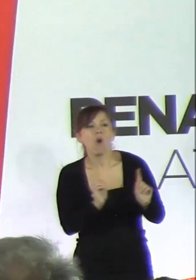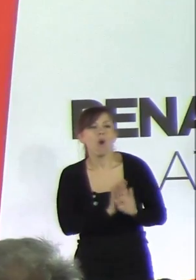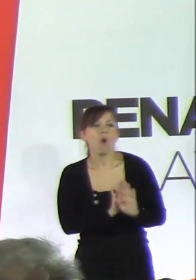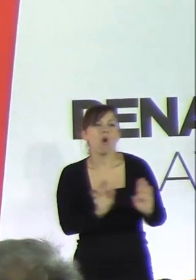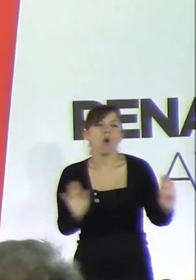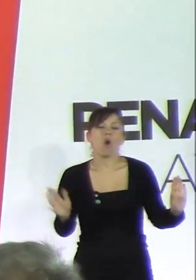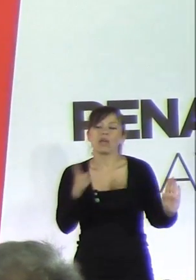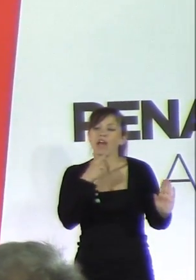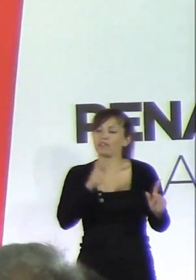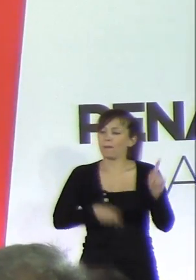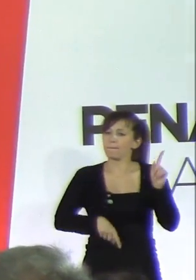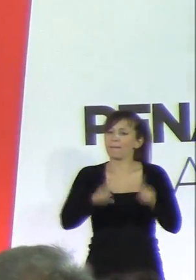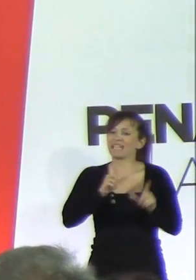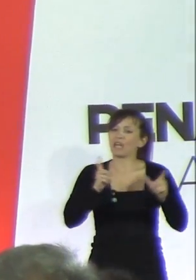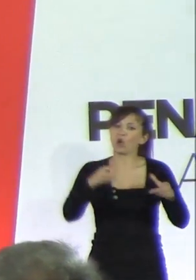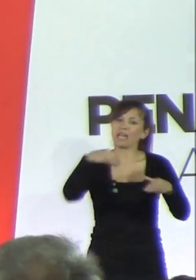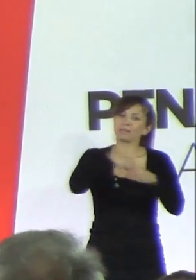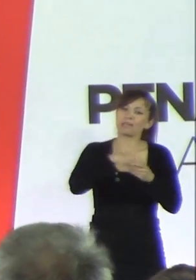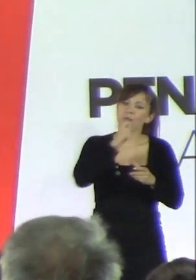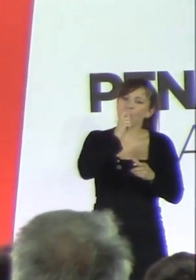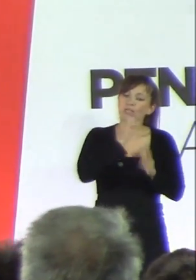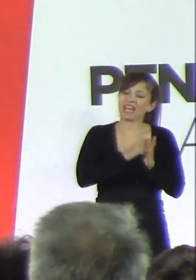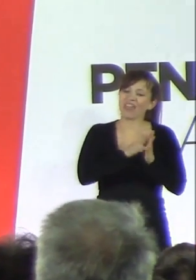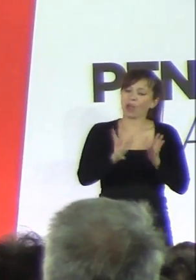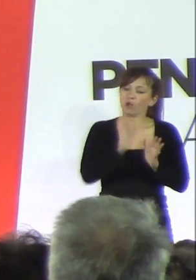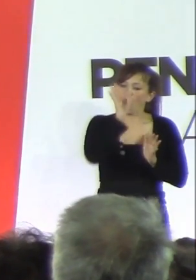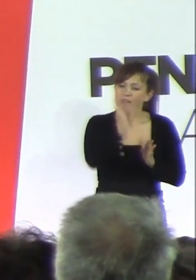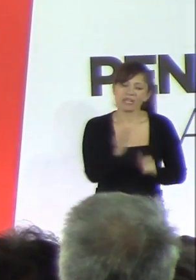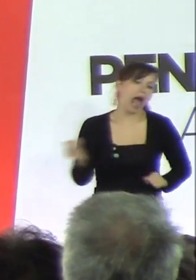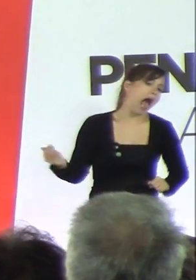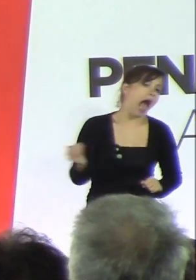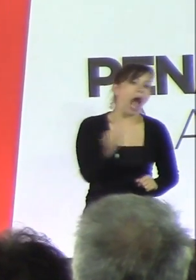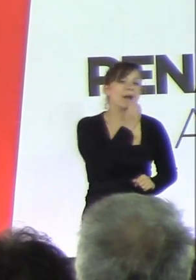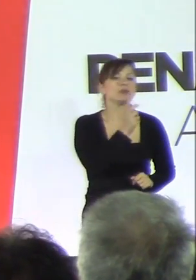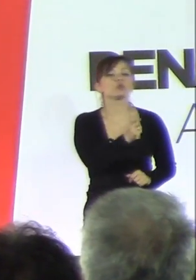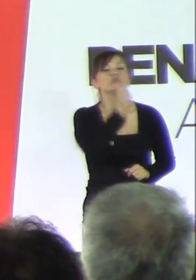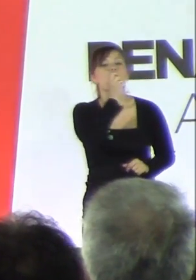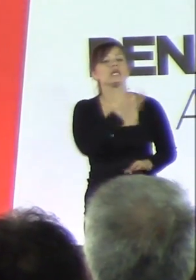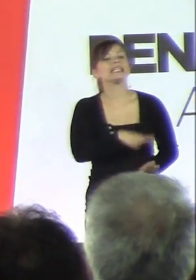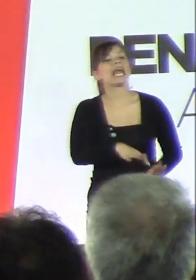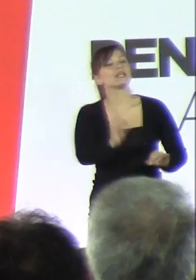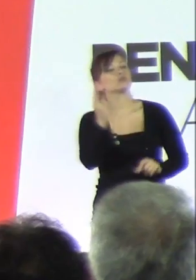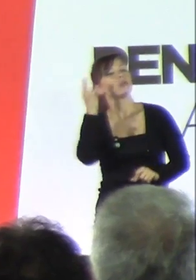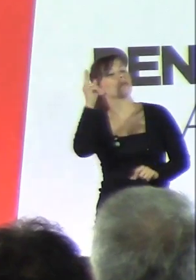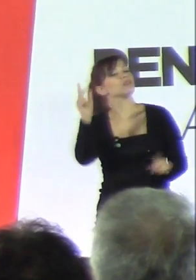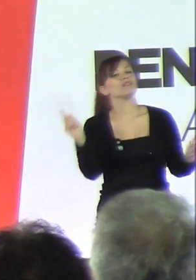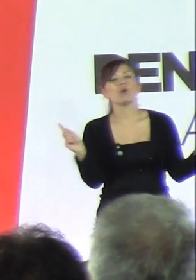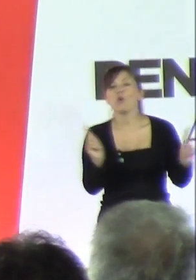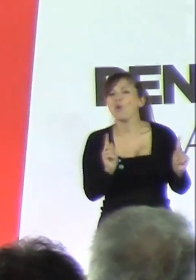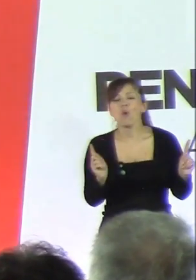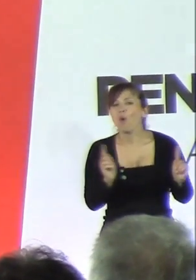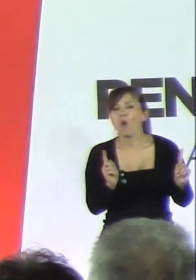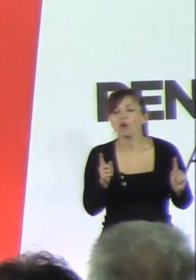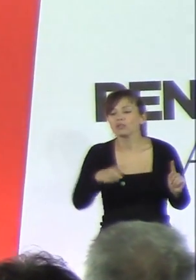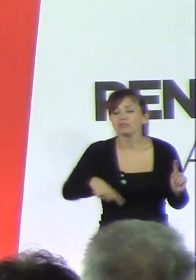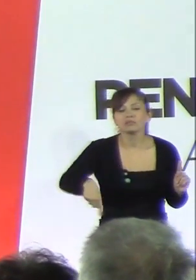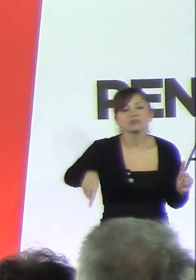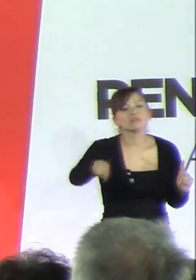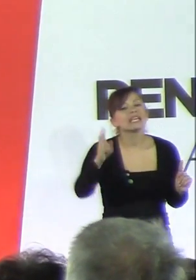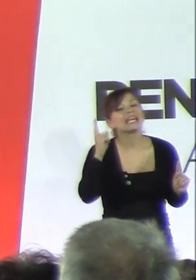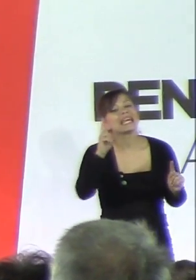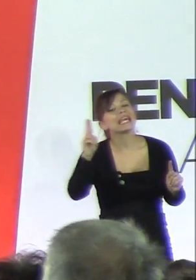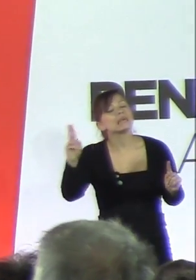φτάσουν τα 18 να ενηλικιωθούν για να μπουν στο στίβο της πολιτικής και να διεκδικήσουν αξιώματα, που δεν έχουν μάθει